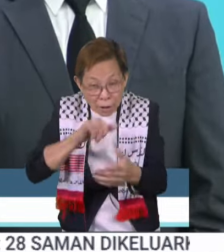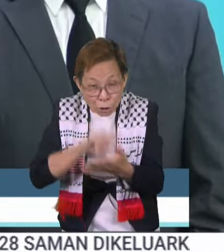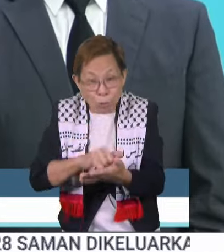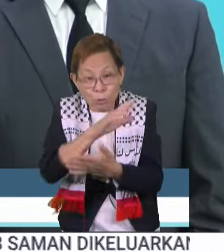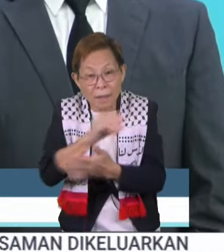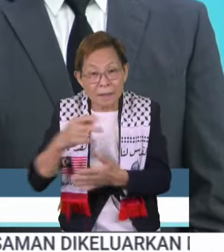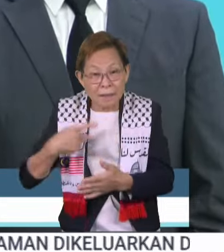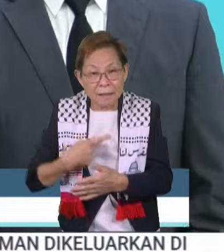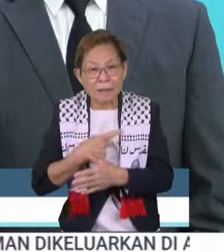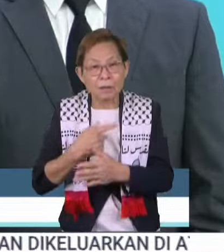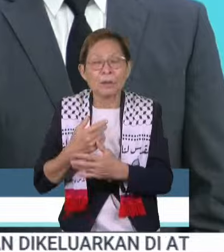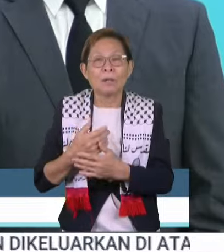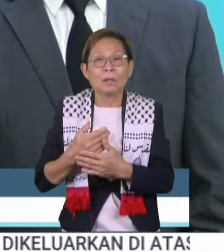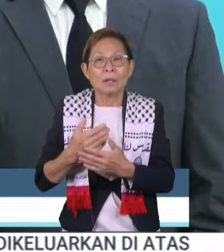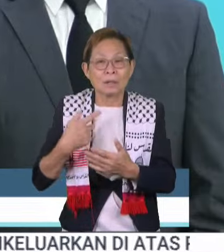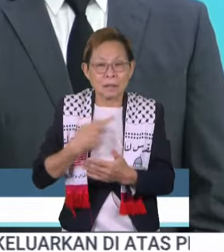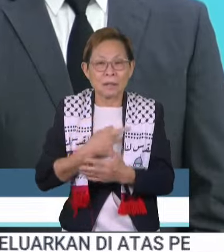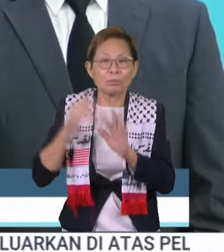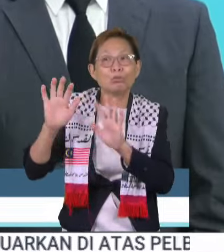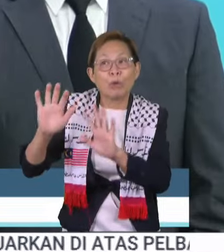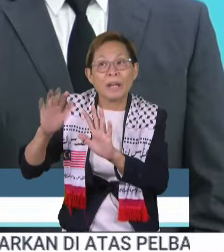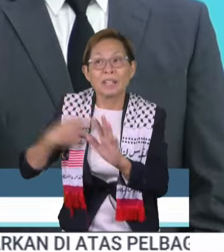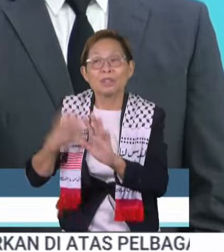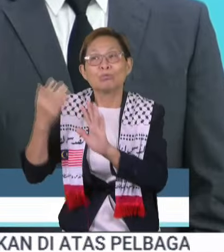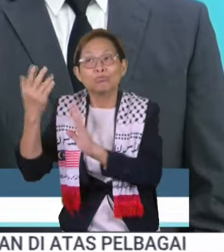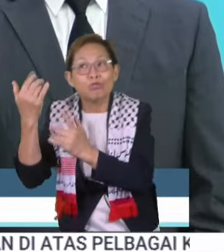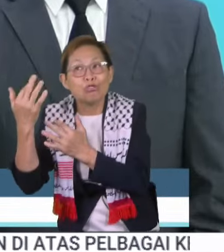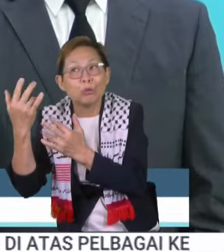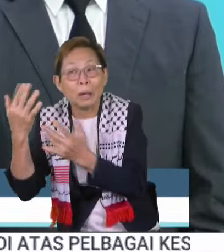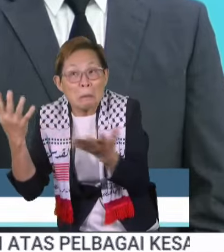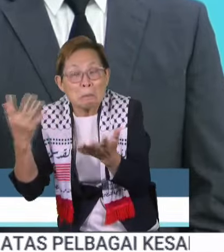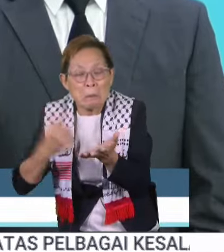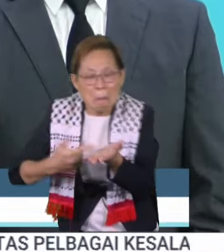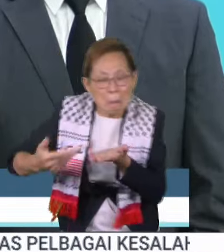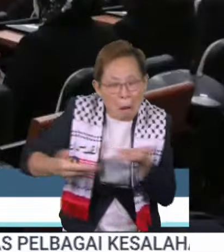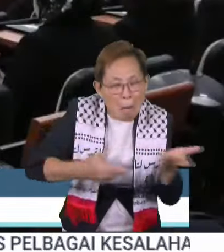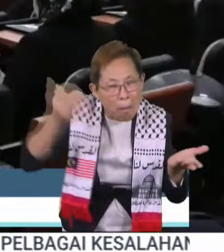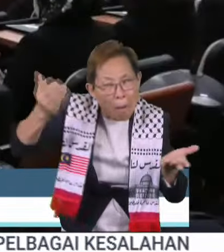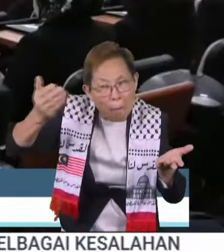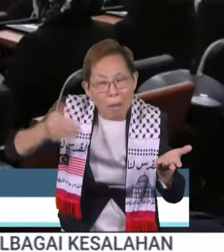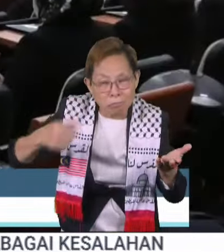agak menantikah apa yang akan dibincangkan, dibahaskan oleh mereka.